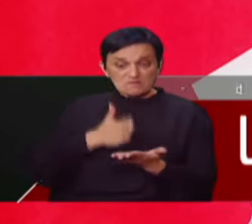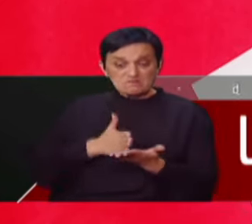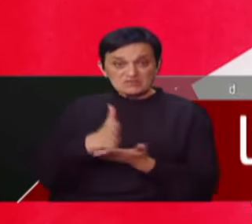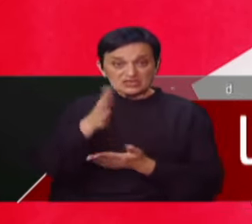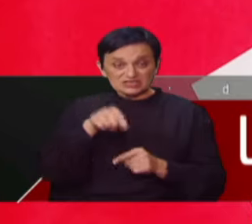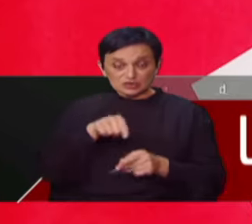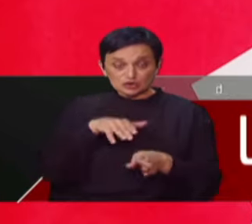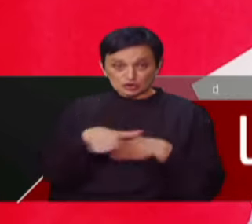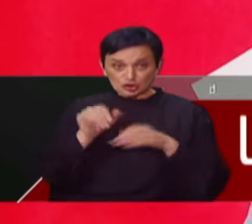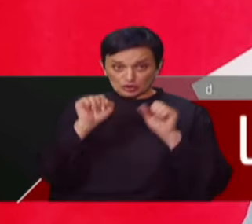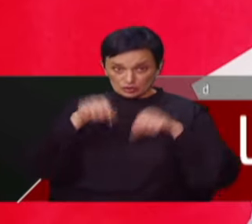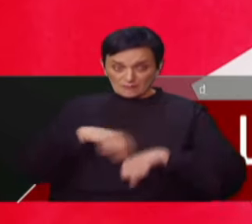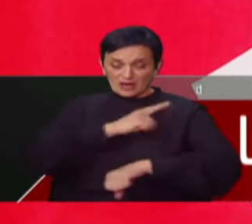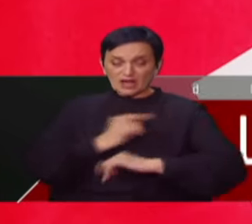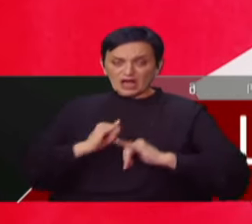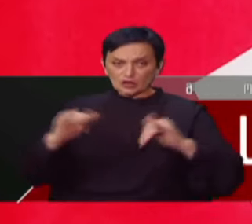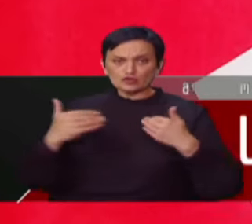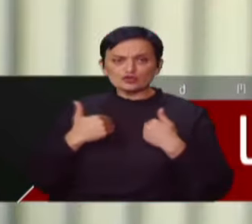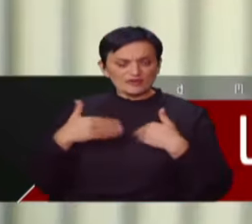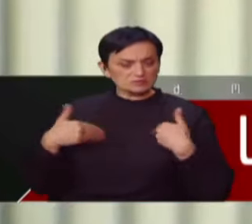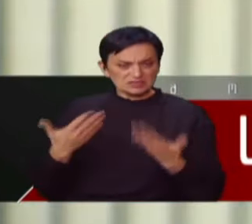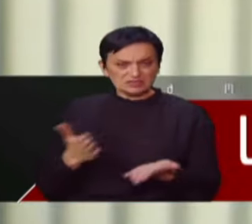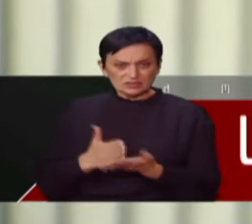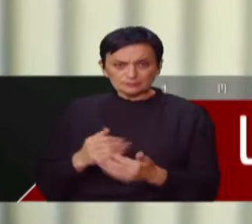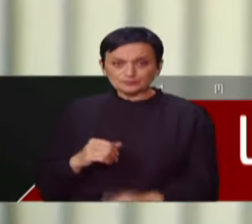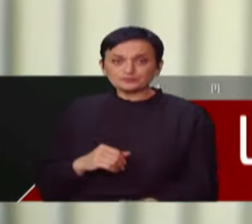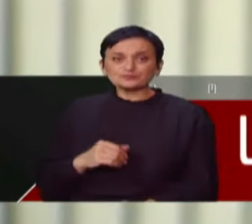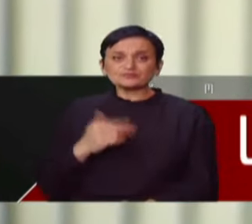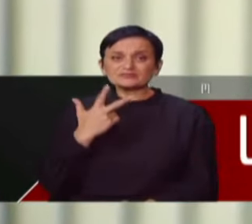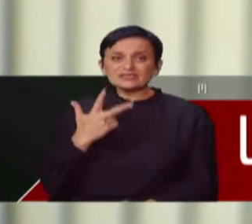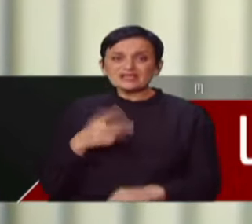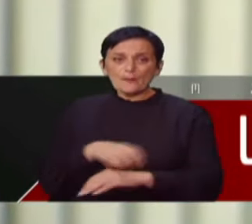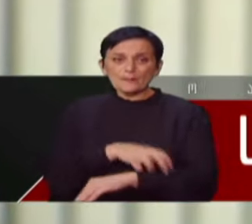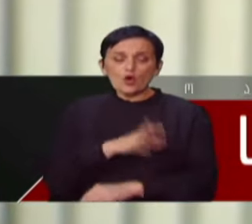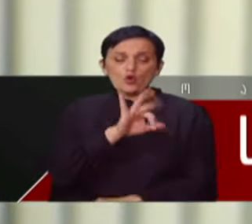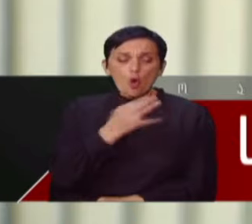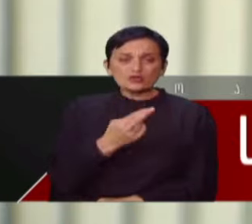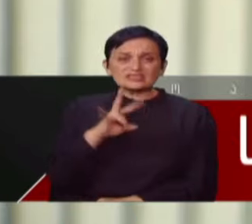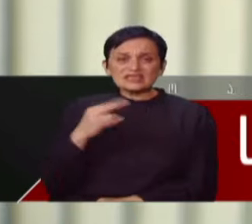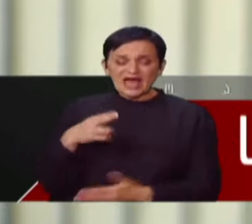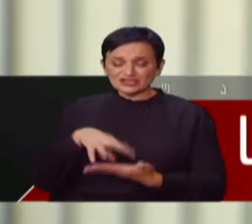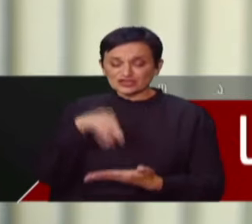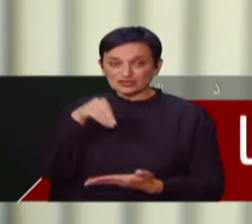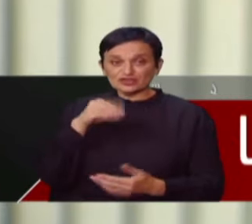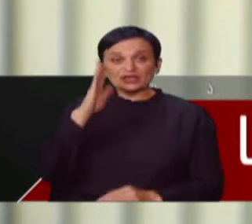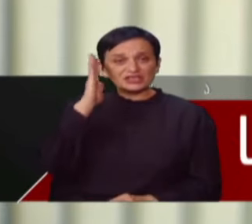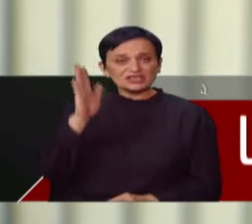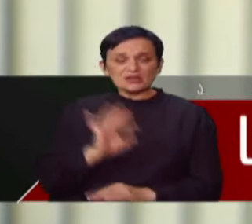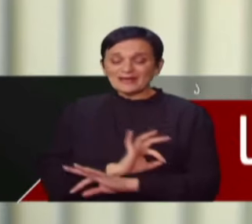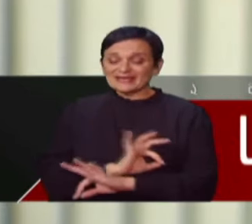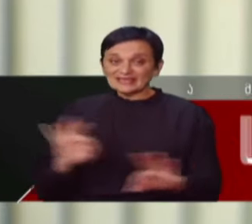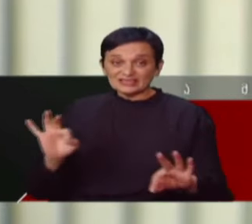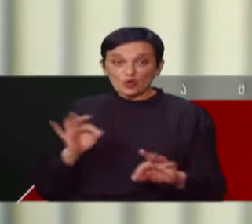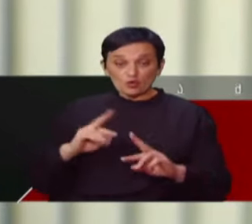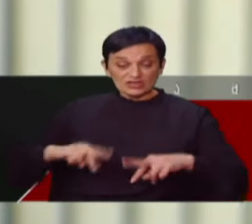ამ მიზნის შესრულების შესაძლებლობას გააძლიერებს, ჩვენთვის მისასალმებელია. სულ სამი პარტია არსებობს: ხოცები, ნაცები და გირჩები. ეს იქნებოდა იდეალური, მაგრამ